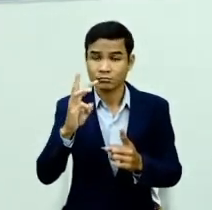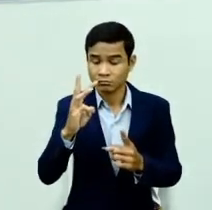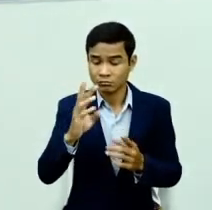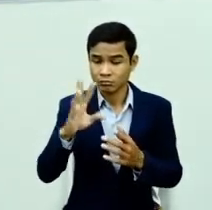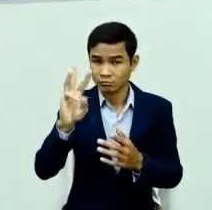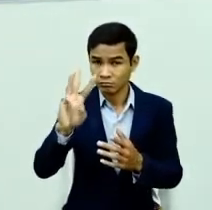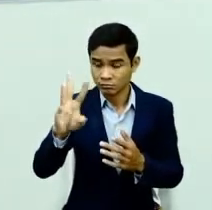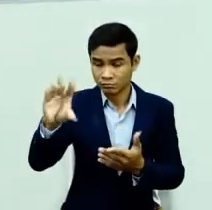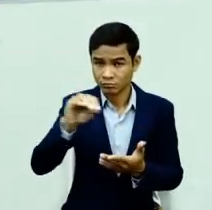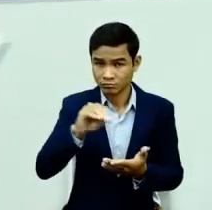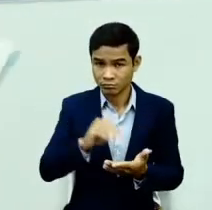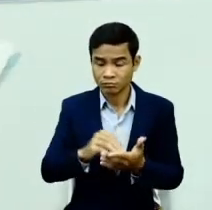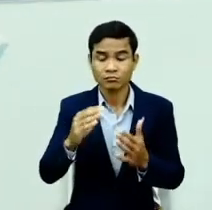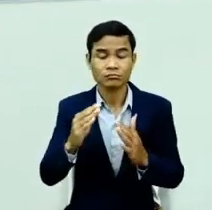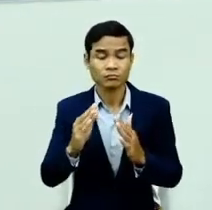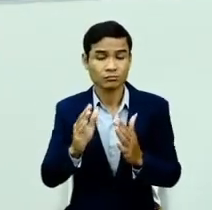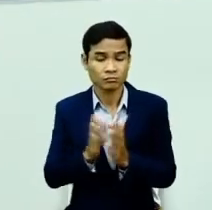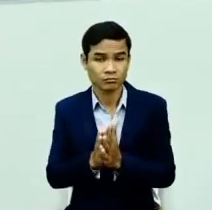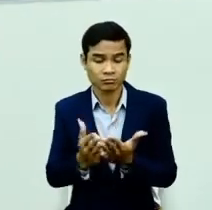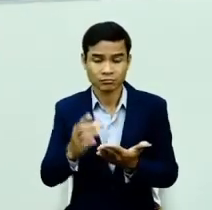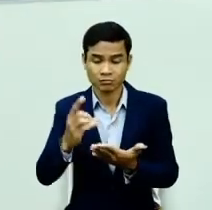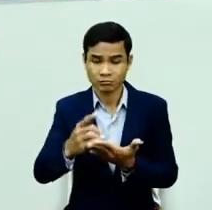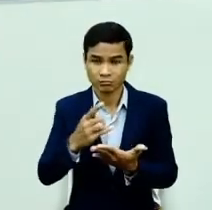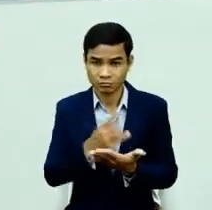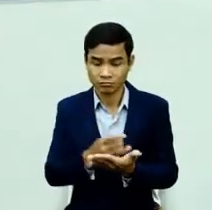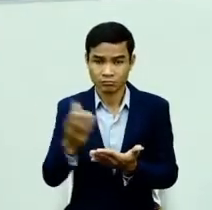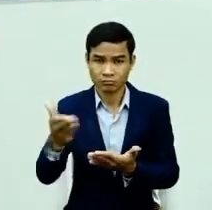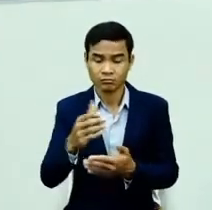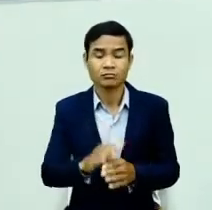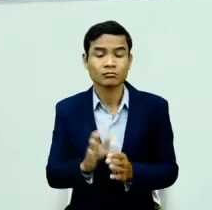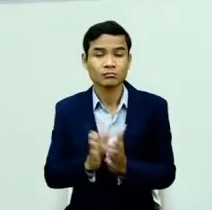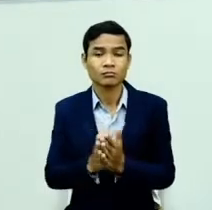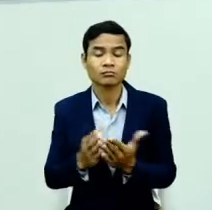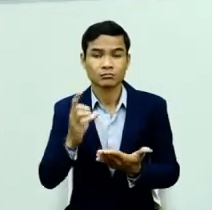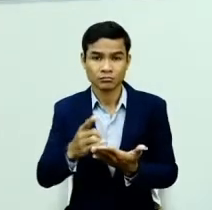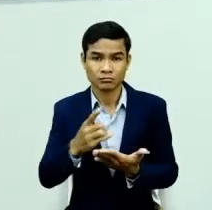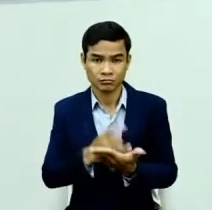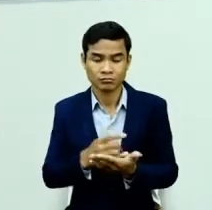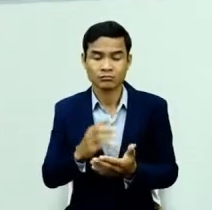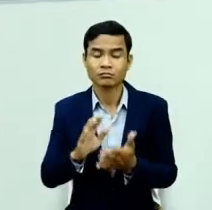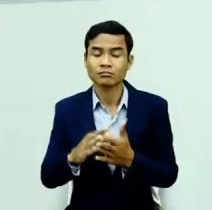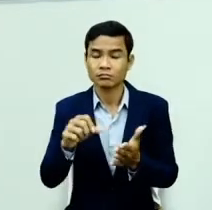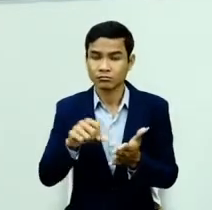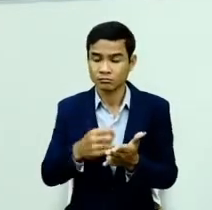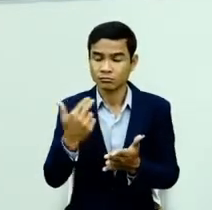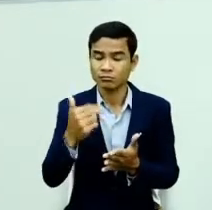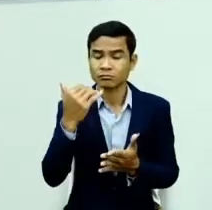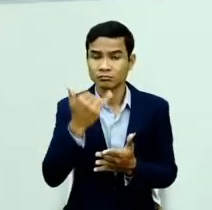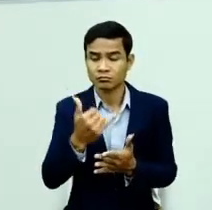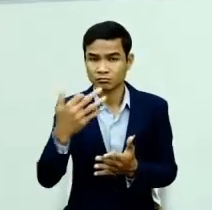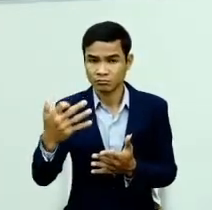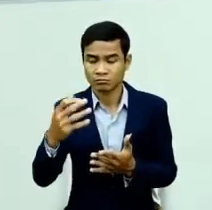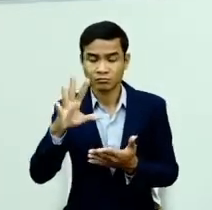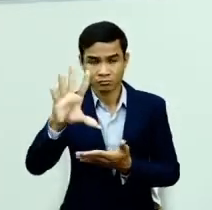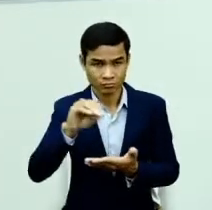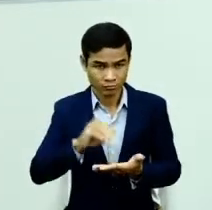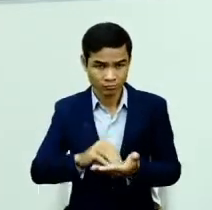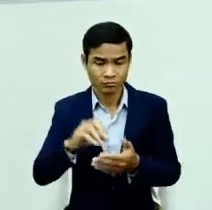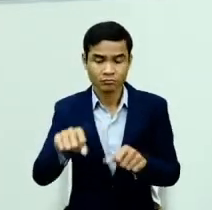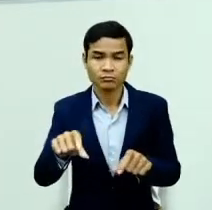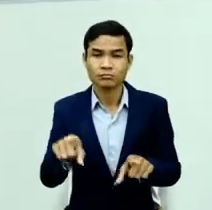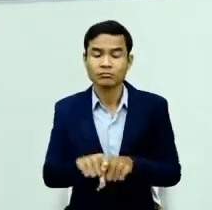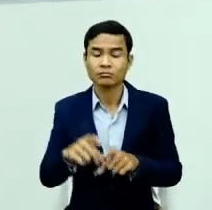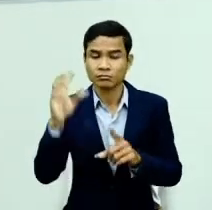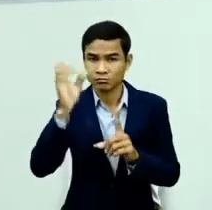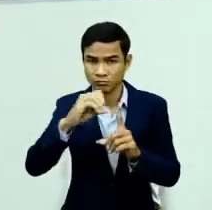Chà, cho con chùm lòng là bà tiền bày ní, nơi không xịp hơi chùm nùi được bà con ní. Nơi tùm bò tì hắc sập rằm bày. Chà, đây là bà ní,